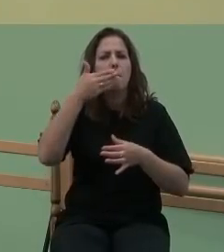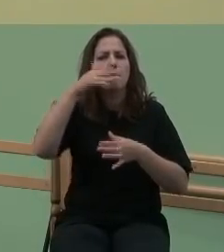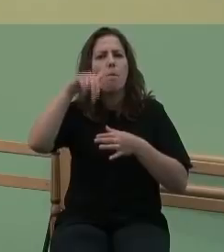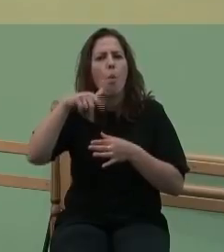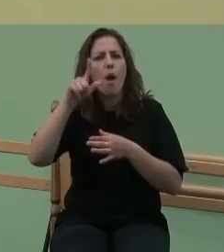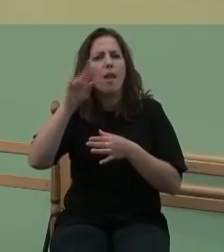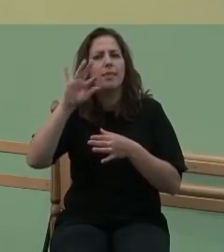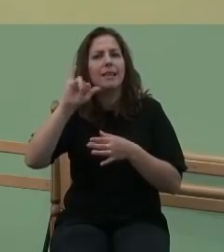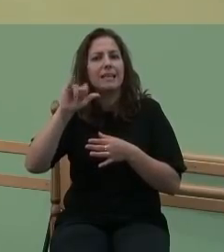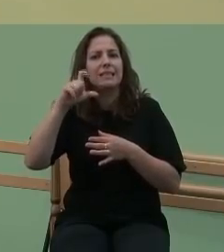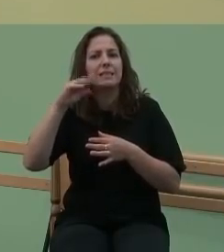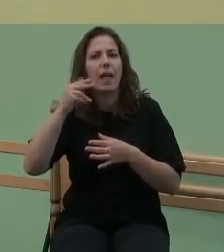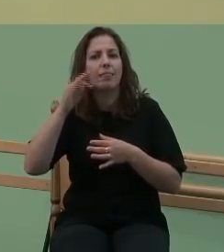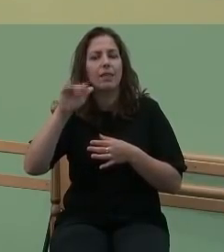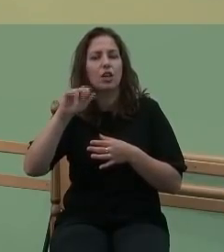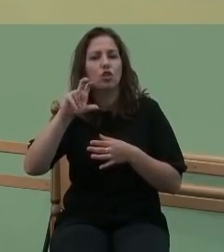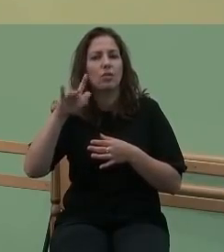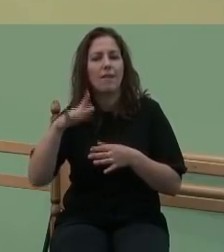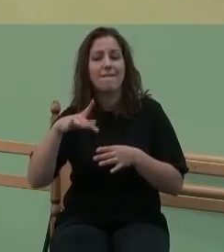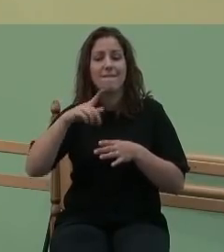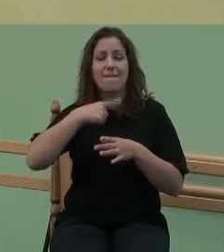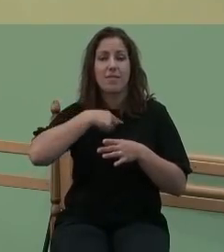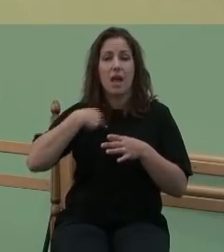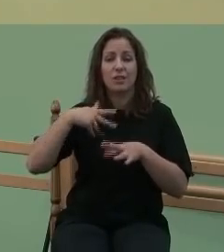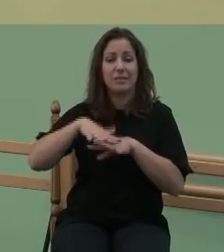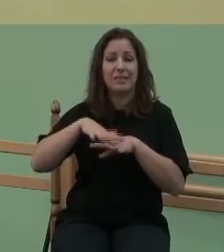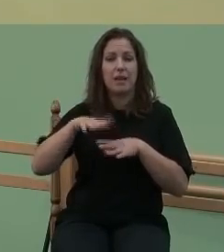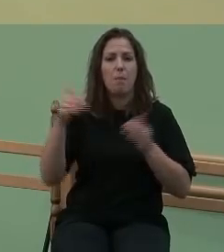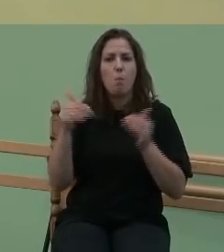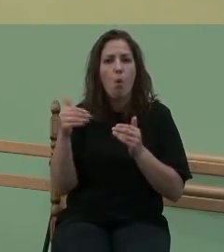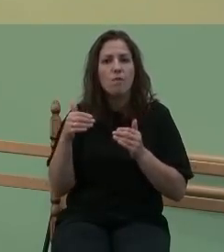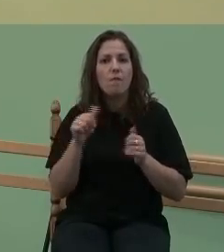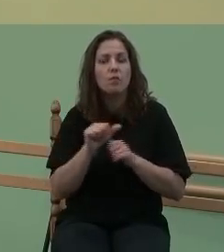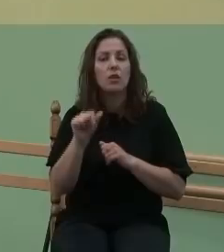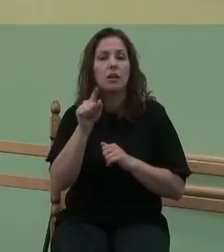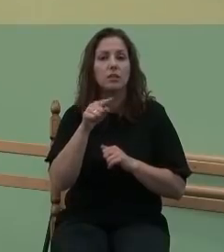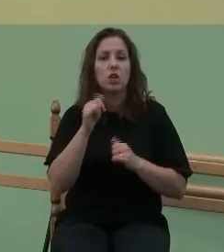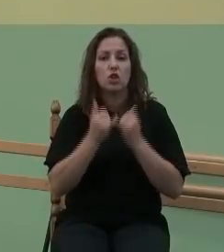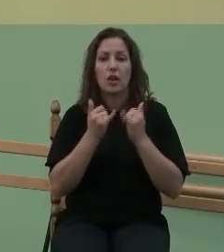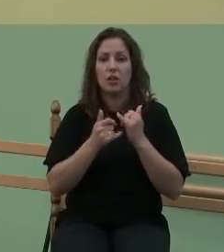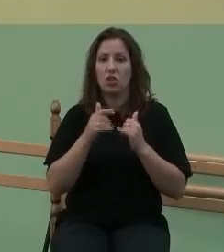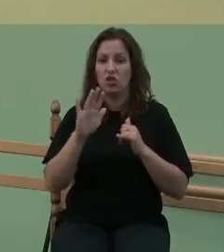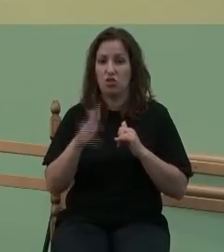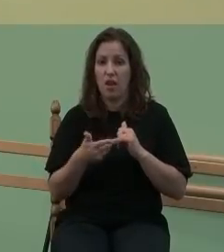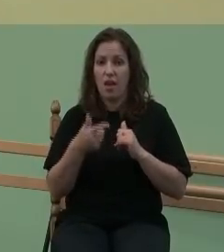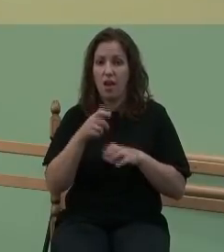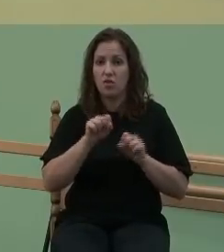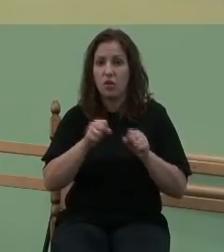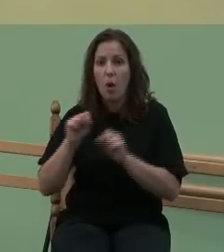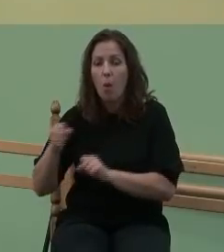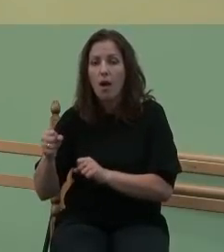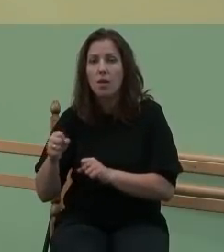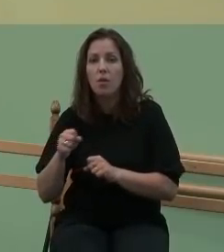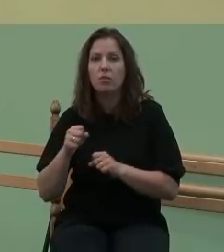multicentrycznym i istnieją w naszym systemie możliwości, jeżeli źle działają, któraś